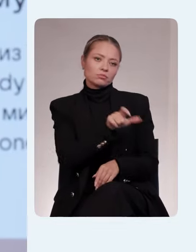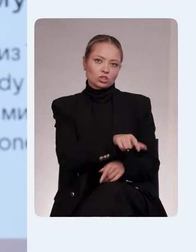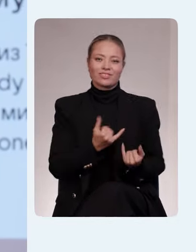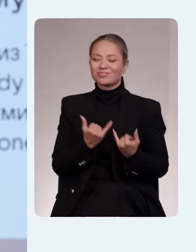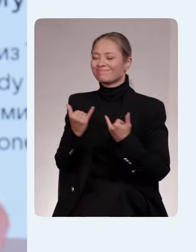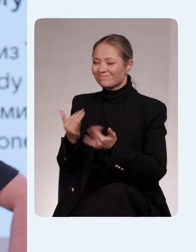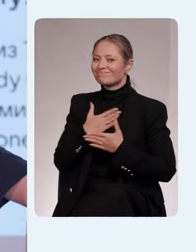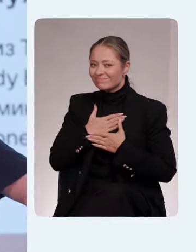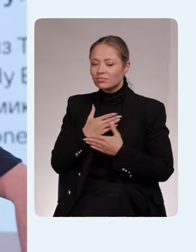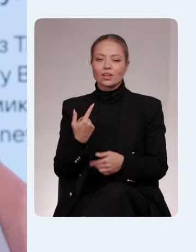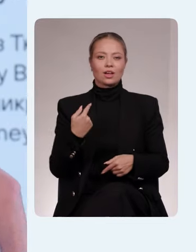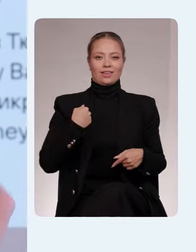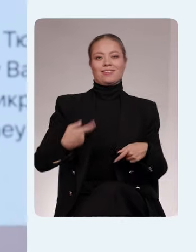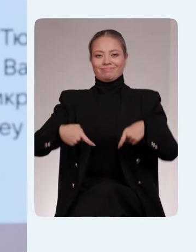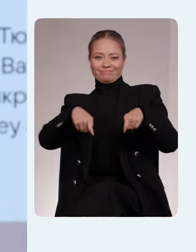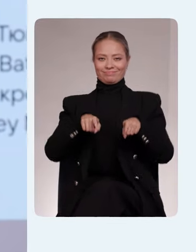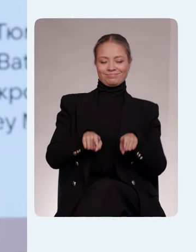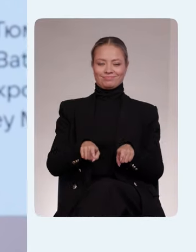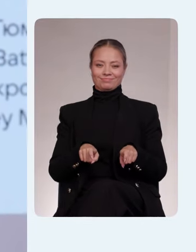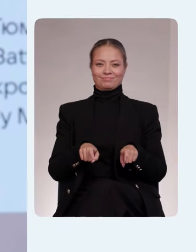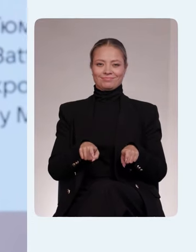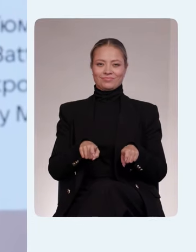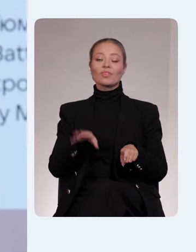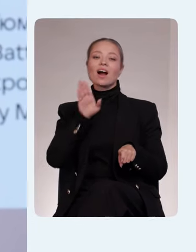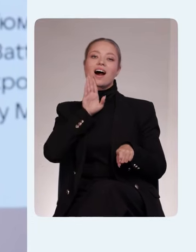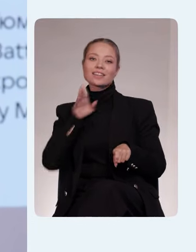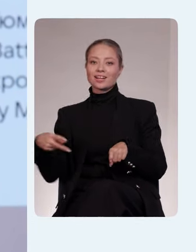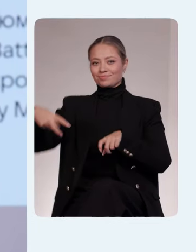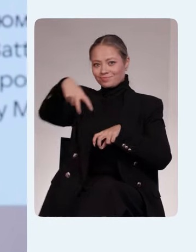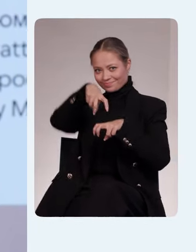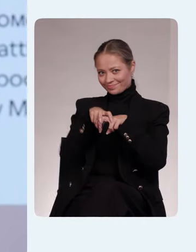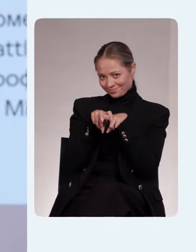да? Я сажусь. Она садится мне на колени.